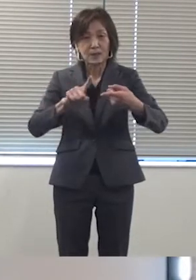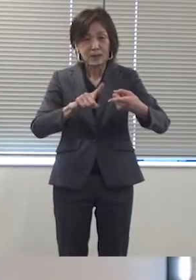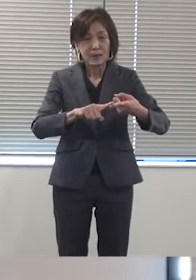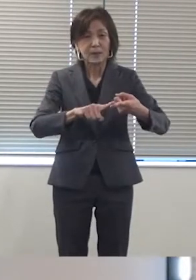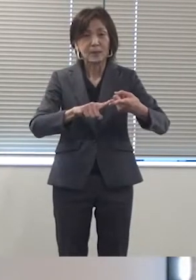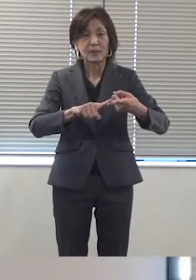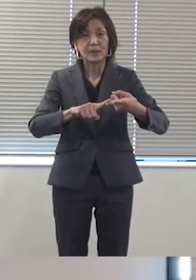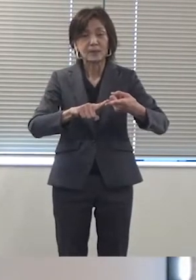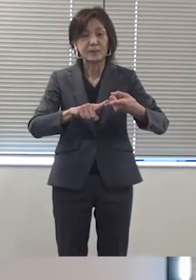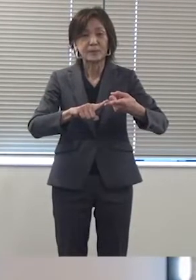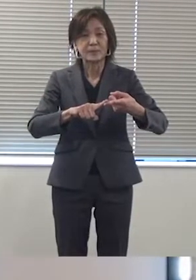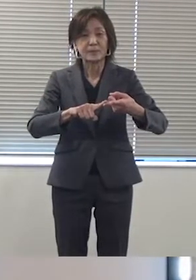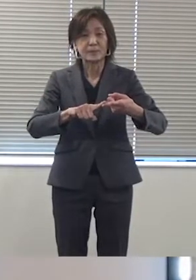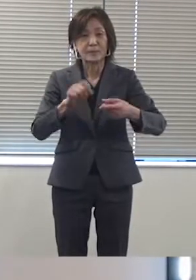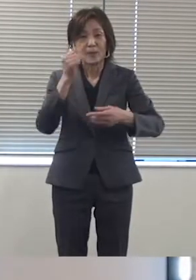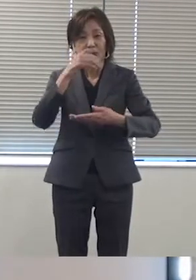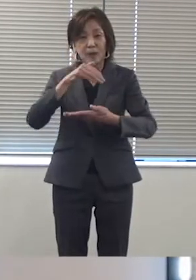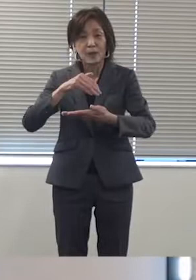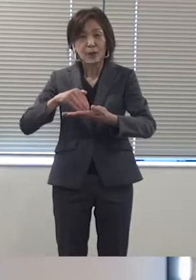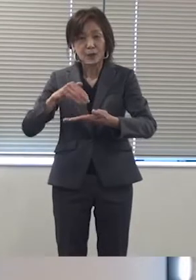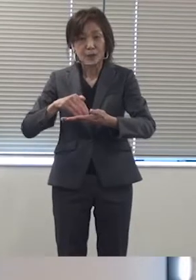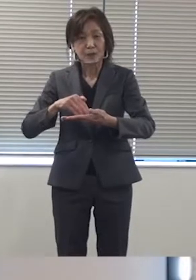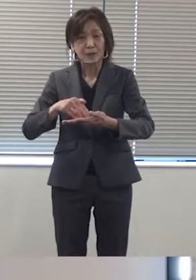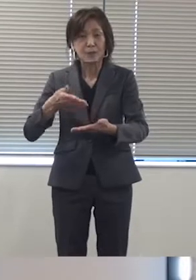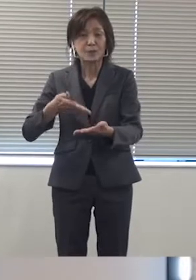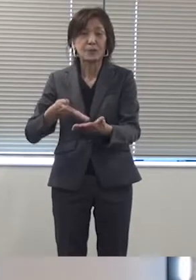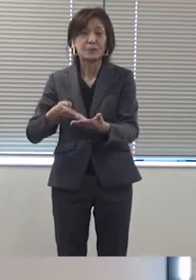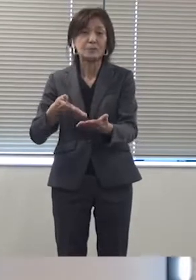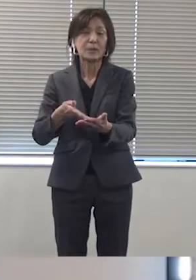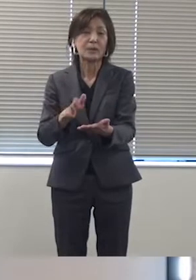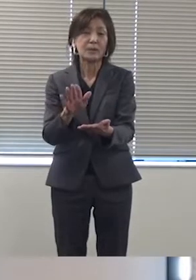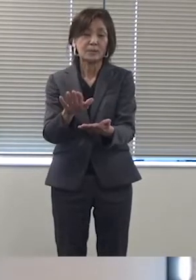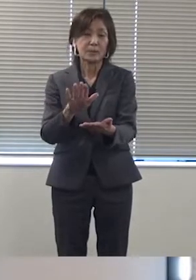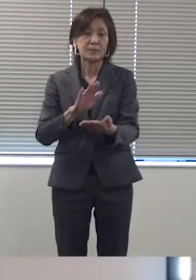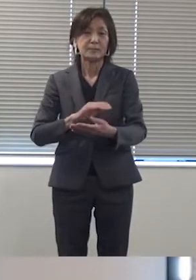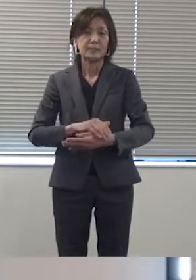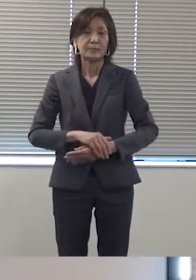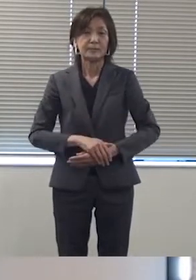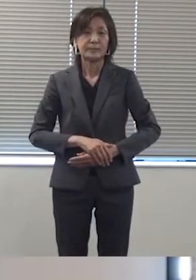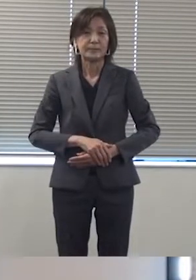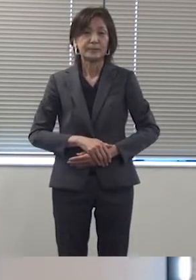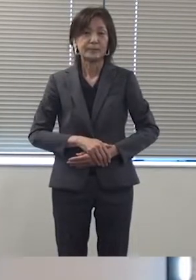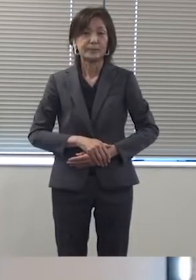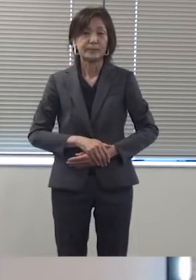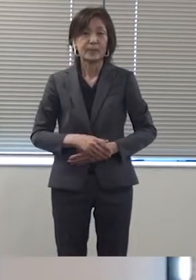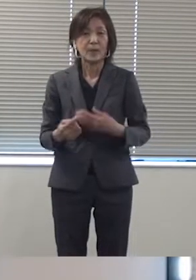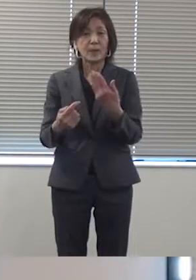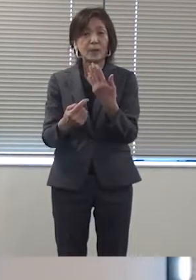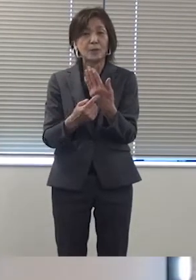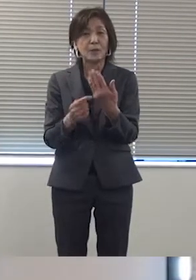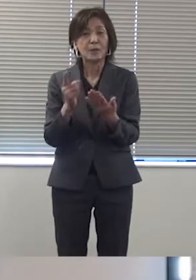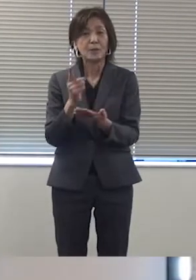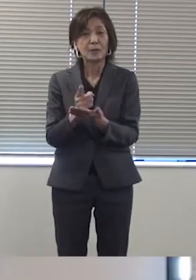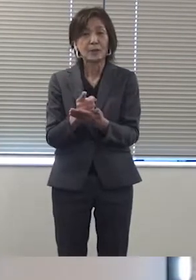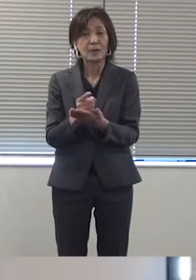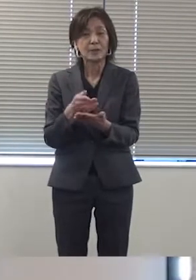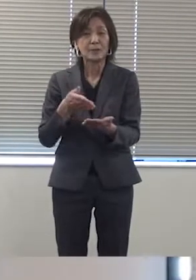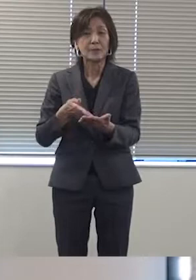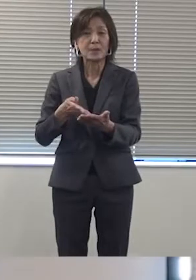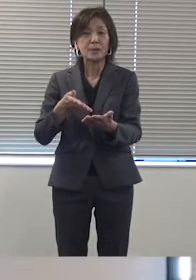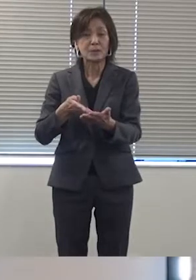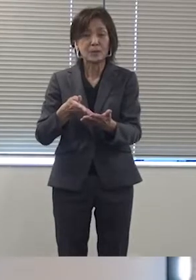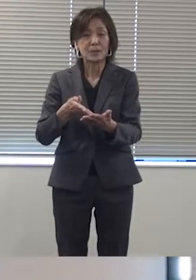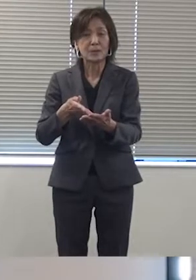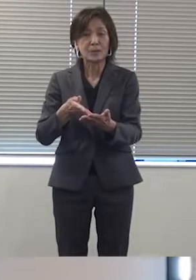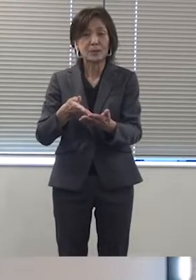予算の説明が入ってますので、ポイントだけ説明いたします。まず南海トラ